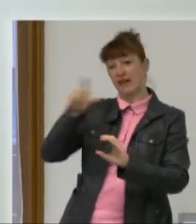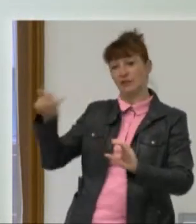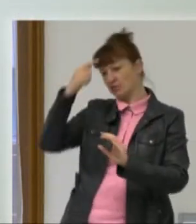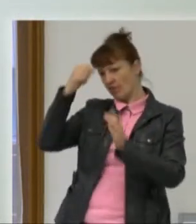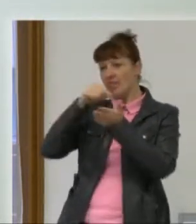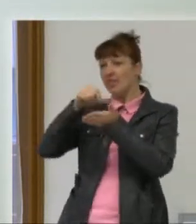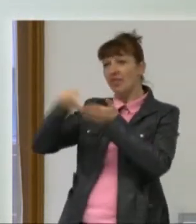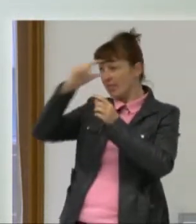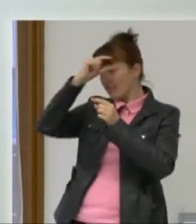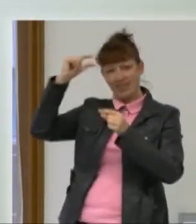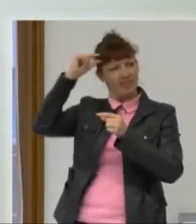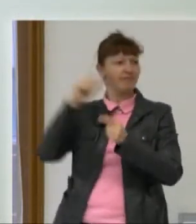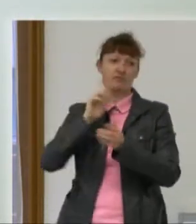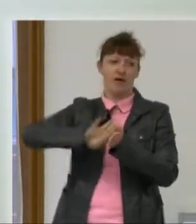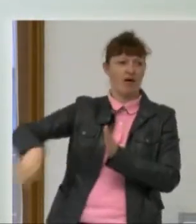Was anderes wäre es bei